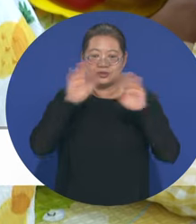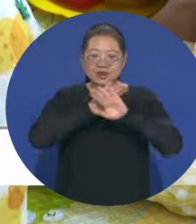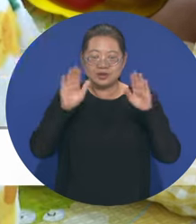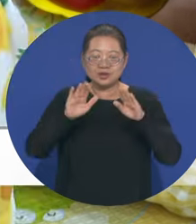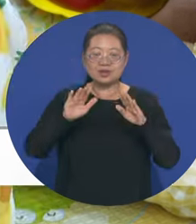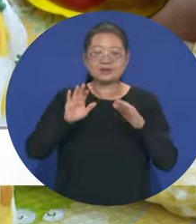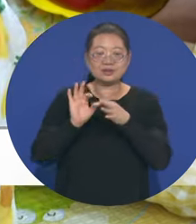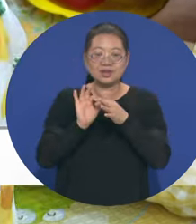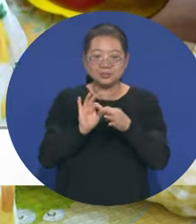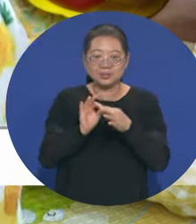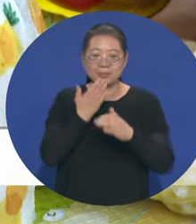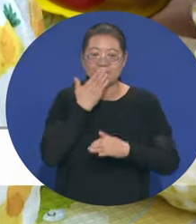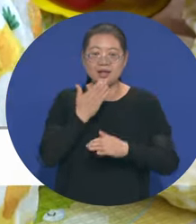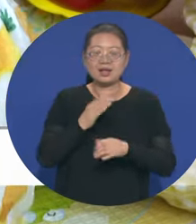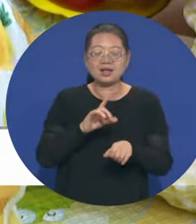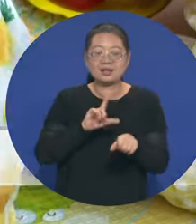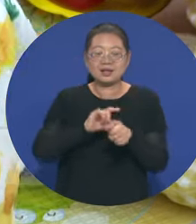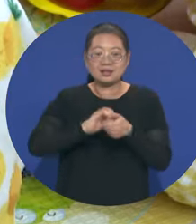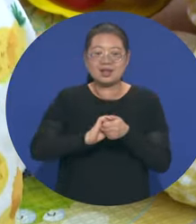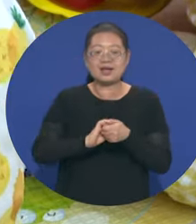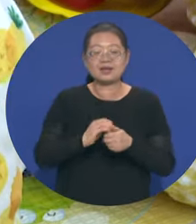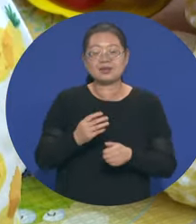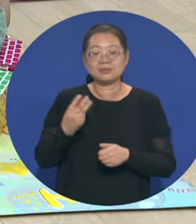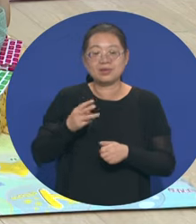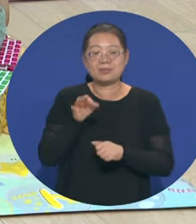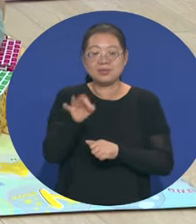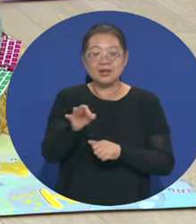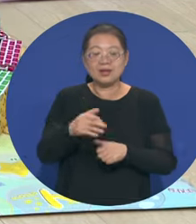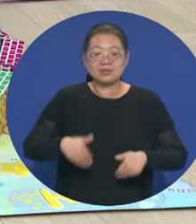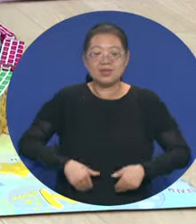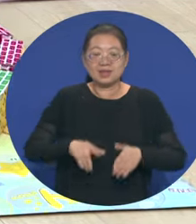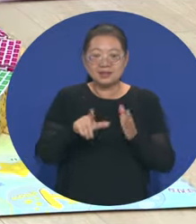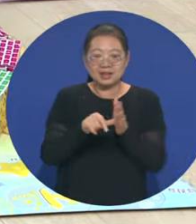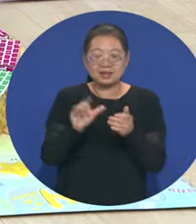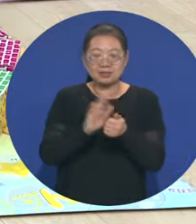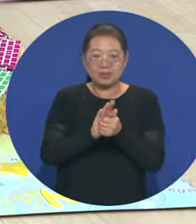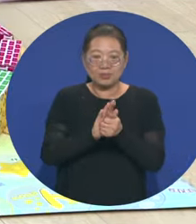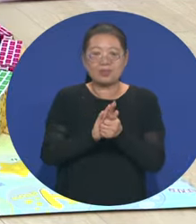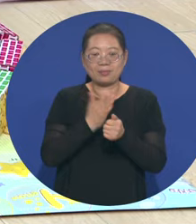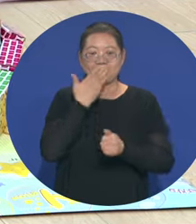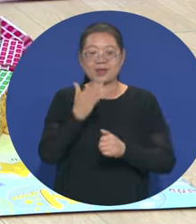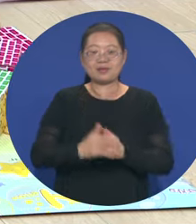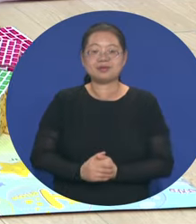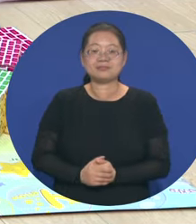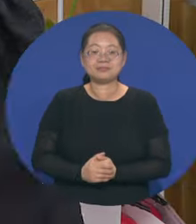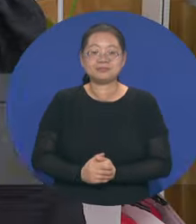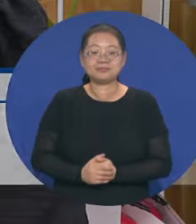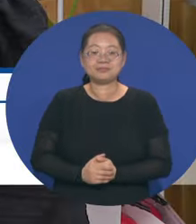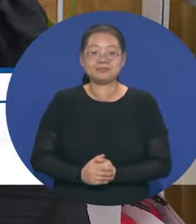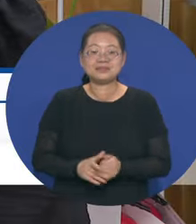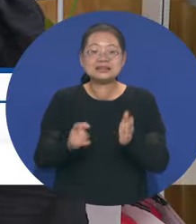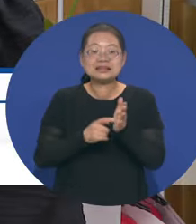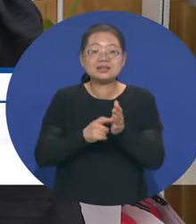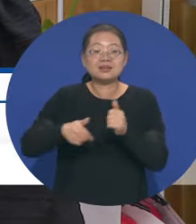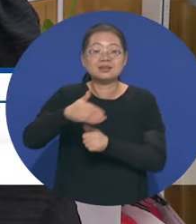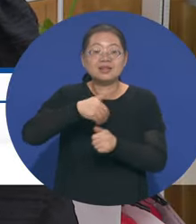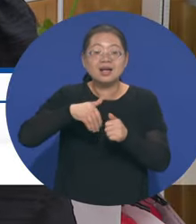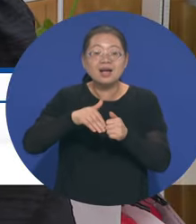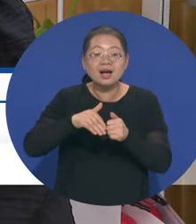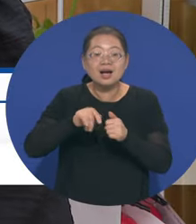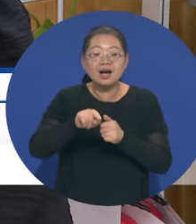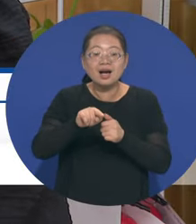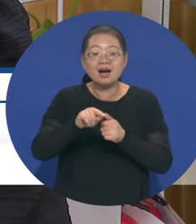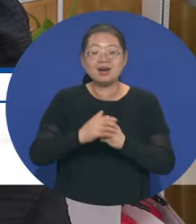주야간 운영되고 시간당 3,000원을 내면 필요한 시간에 돌봄 서비스를 이용할 수 있습니다. 긴급한